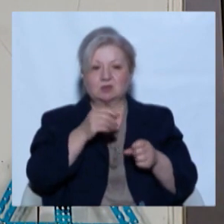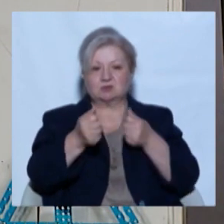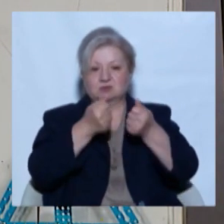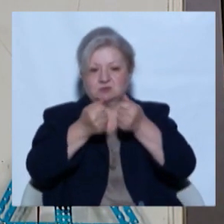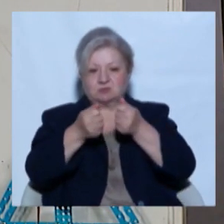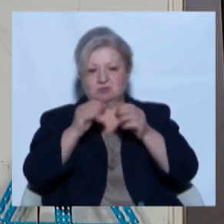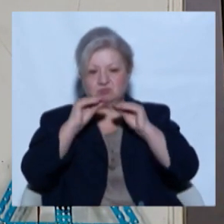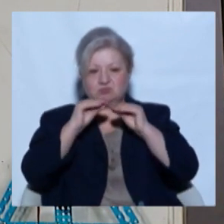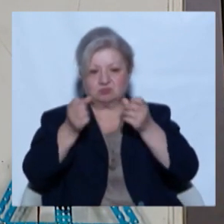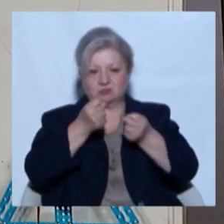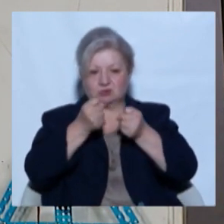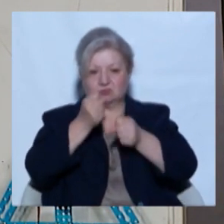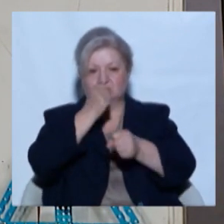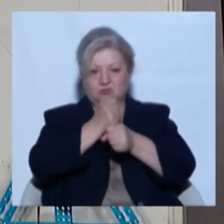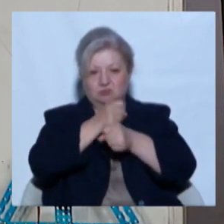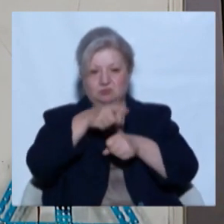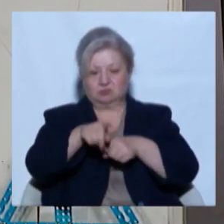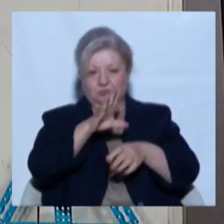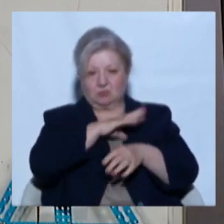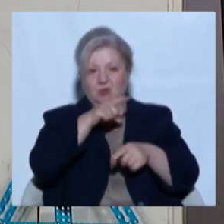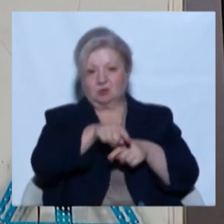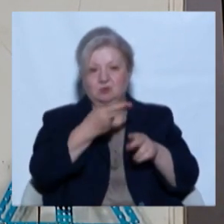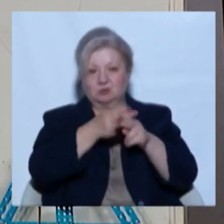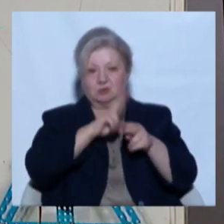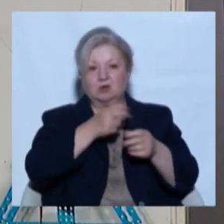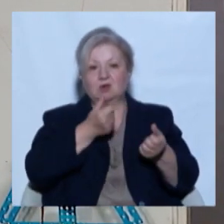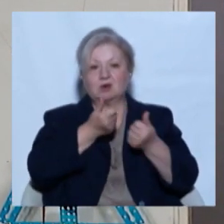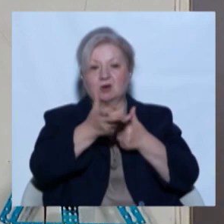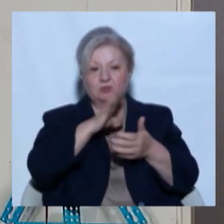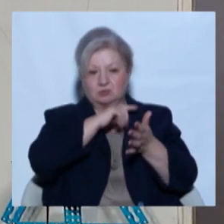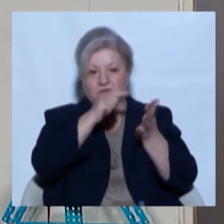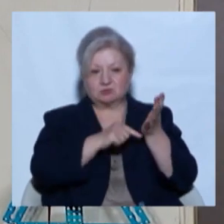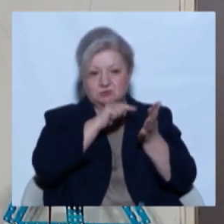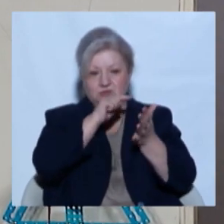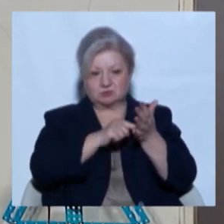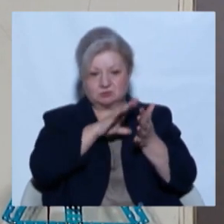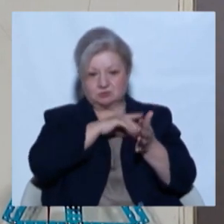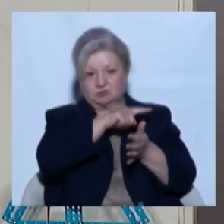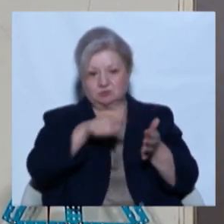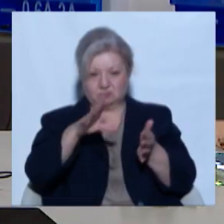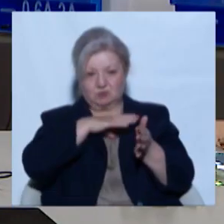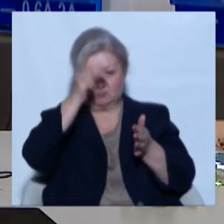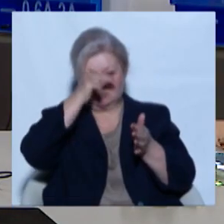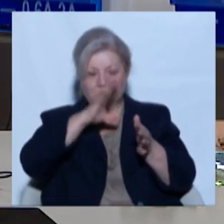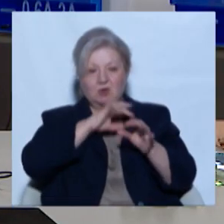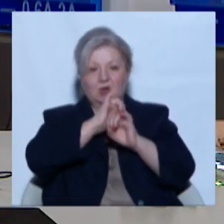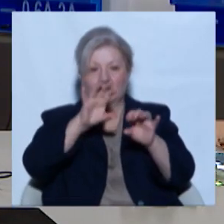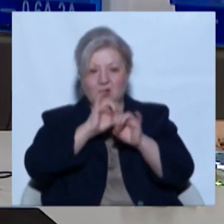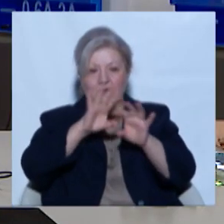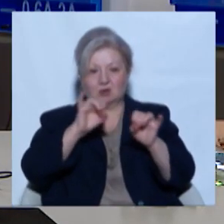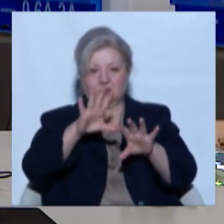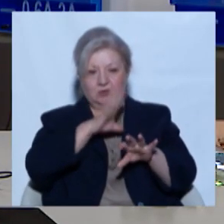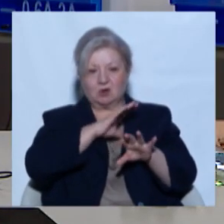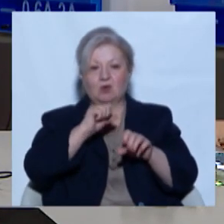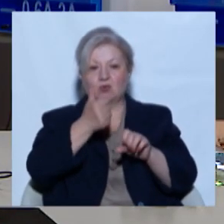განსაზღვრასთან დაკავშირებით. აქედან გამომდინარე, ჩვენ რამდენიმე საკითხი გავიარეთ და მიაგიხსენით, როგორ